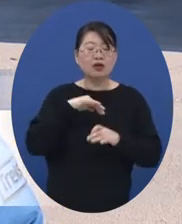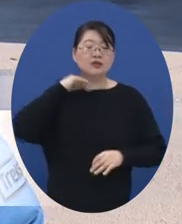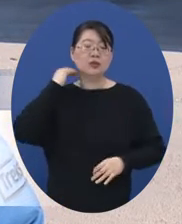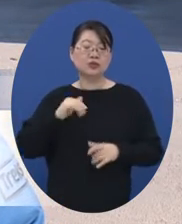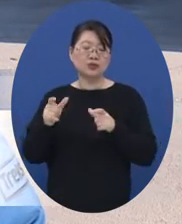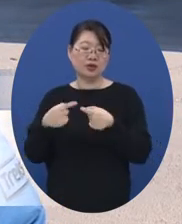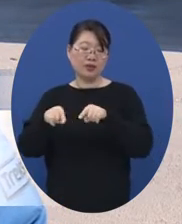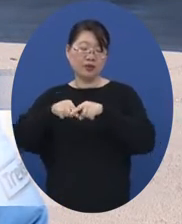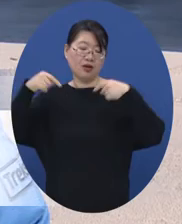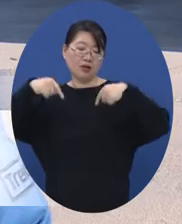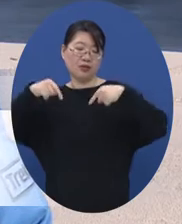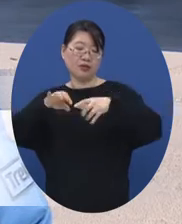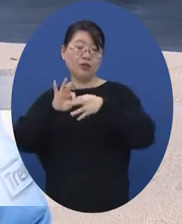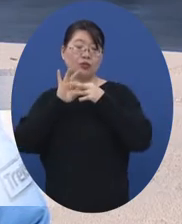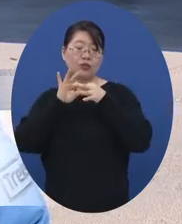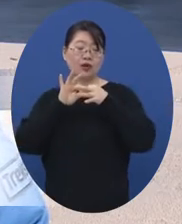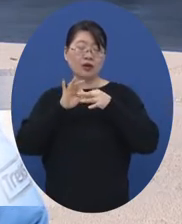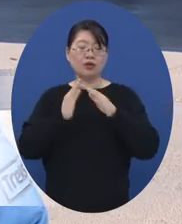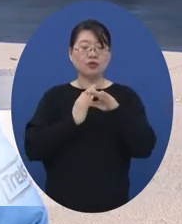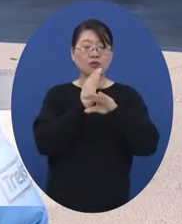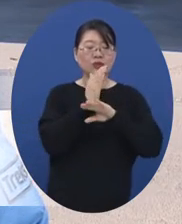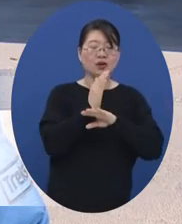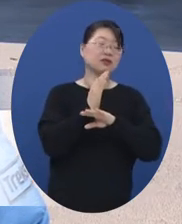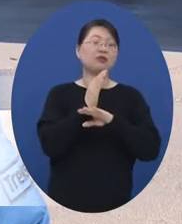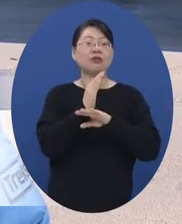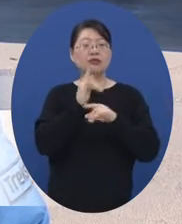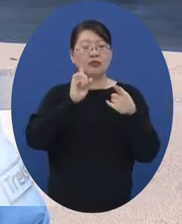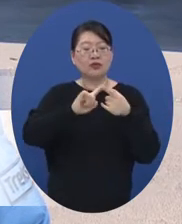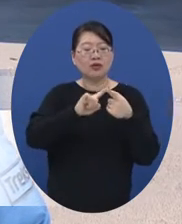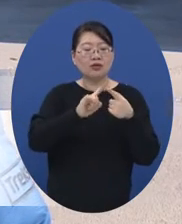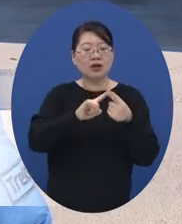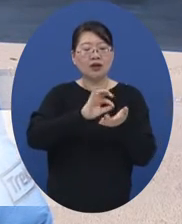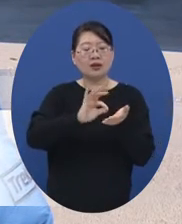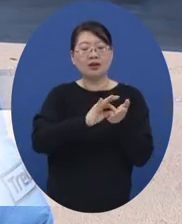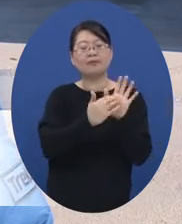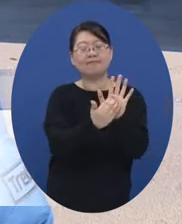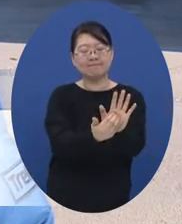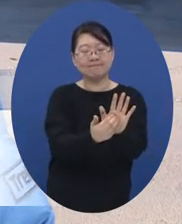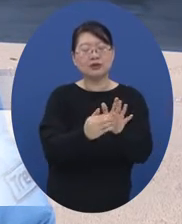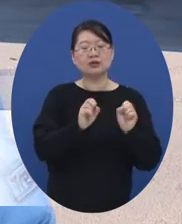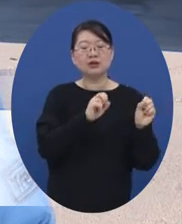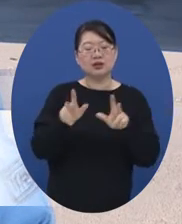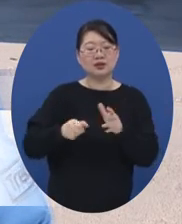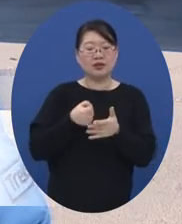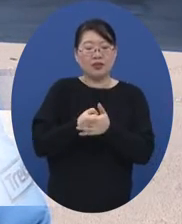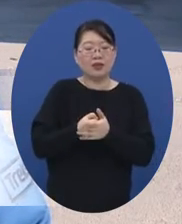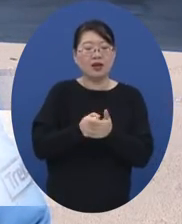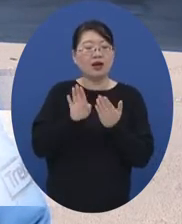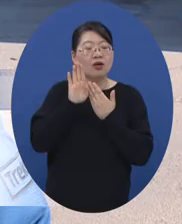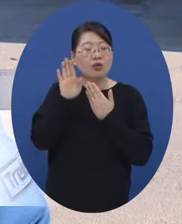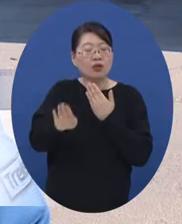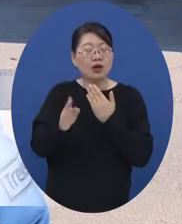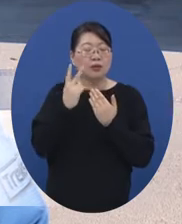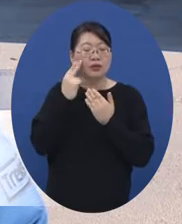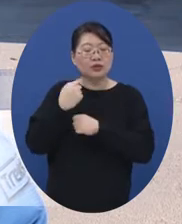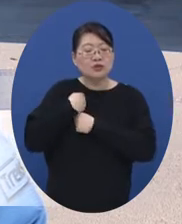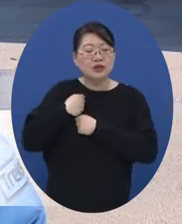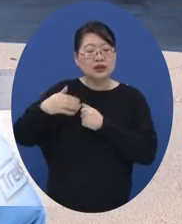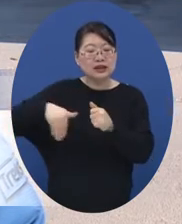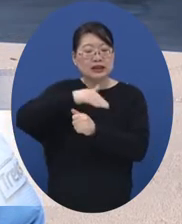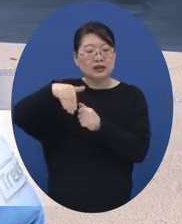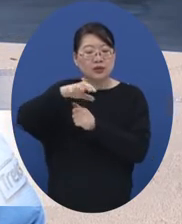의정부 희 와 협의하여 아 초과된 관정 에 대한 사용 금기 조치를 즉시 취하고 향후에도 리깅